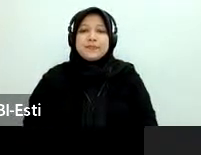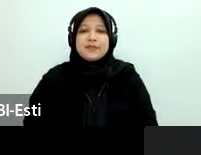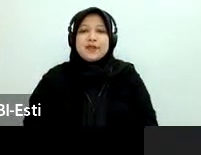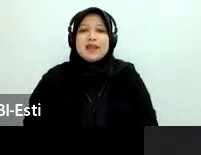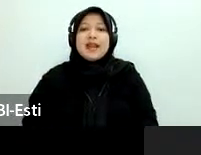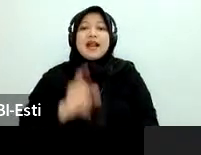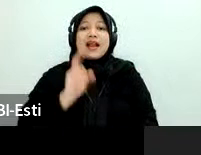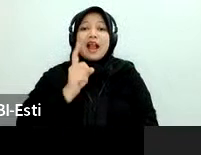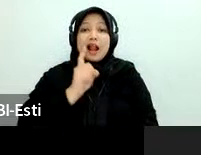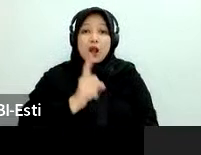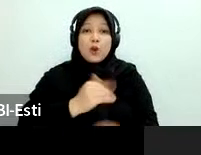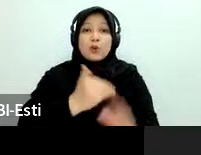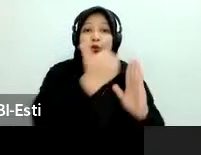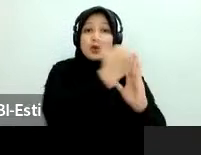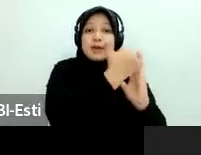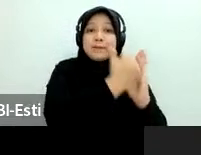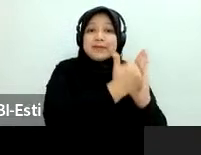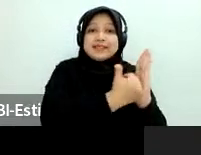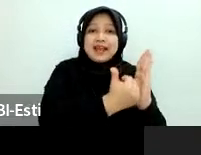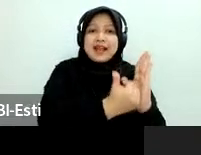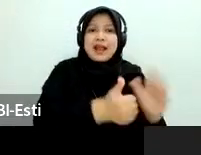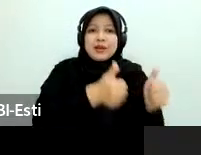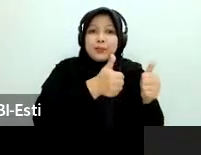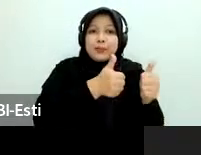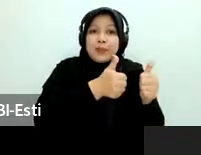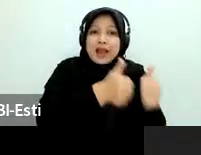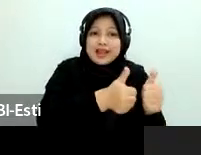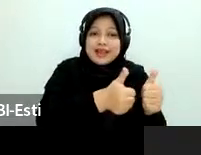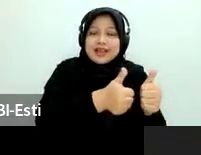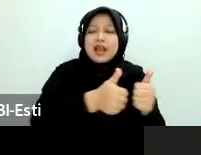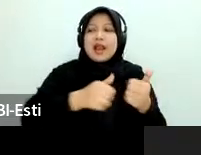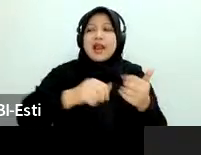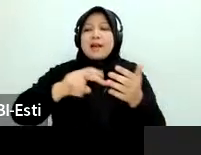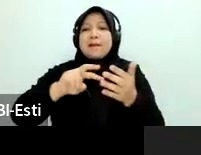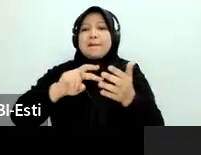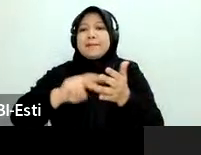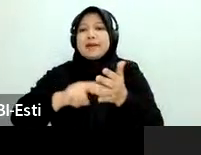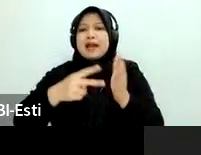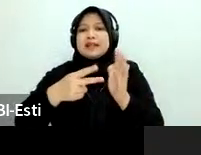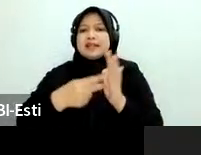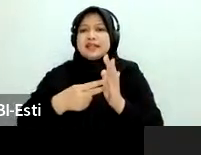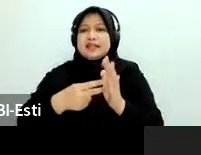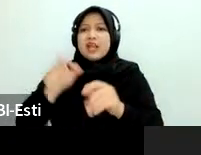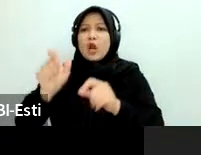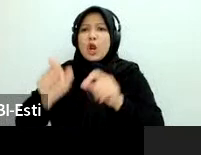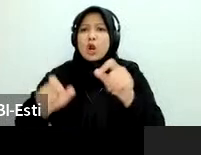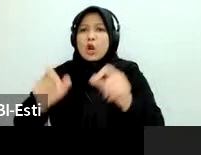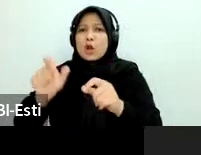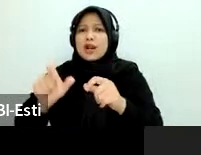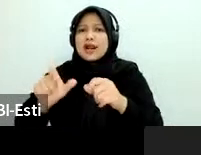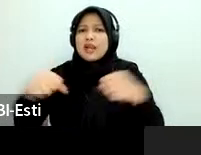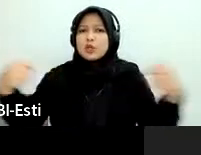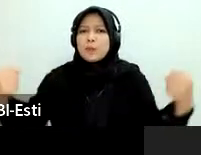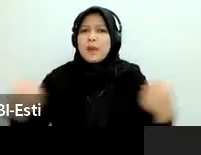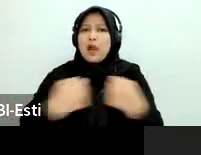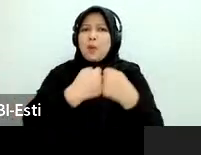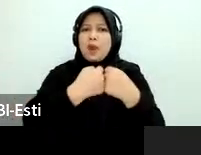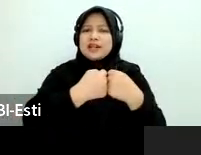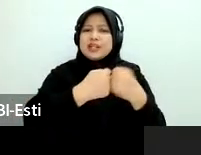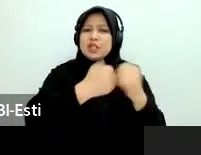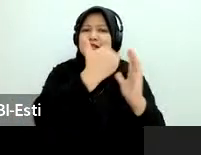itu baik gitu ya Siapa sih yang bisa melawan karena kebijakan Siapa yang bisa melawan kebijaksanaan